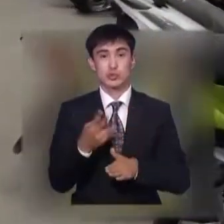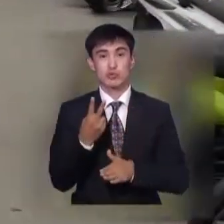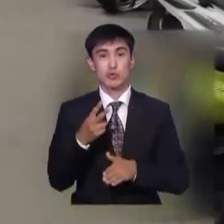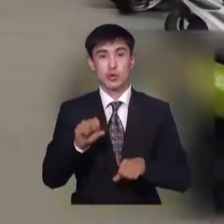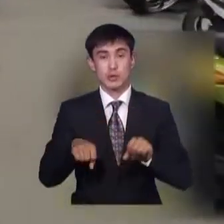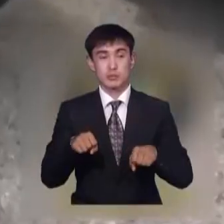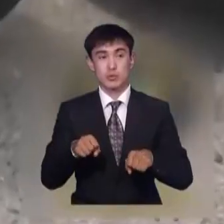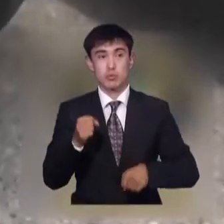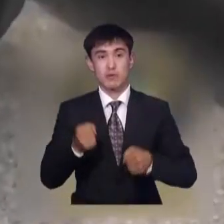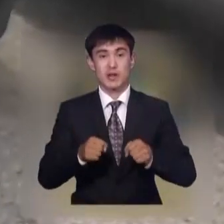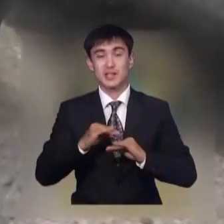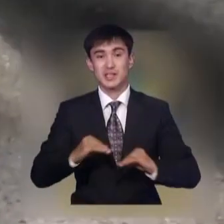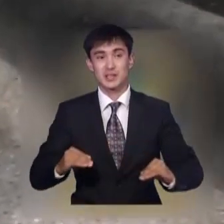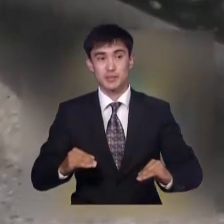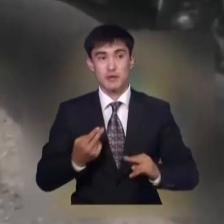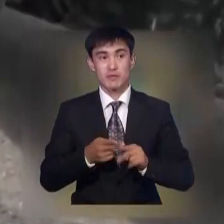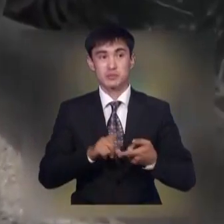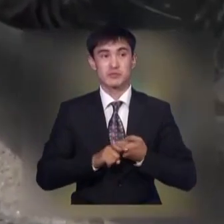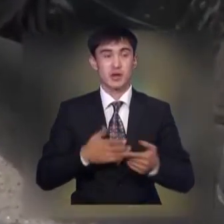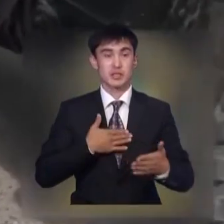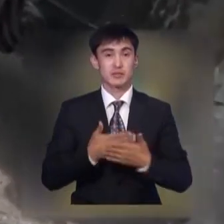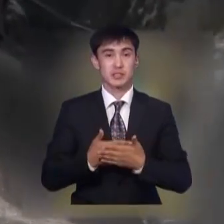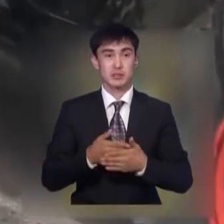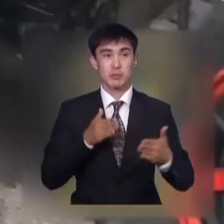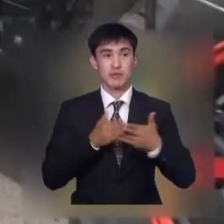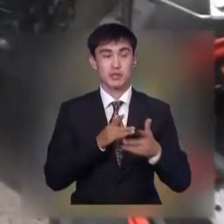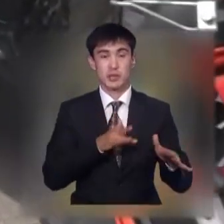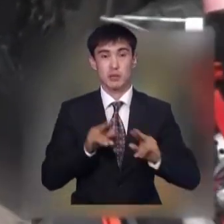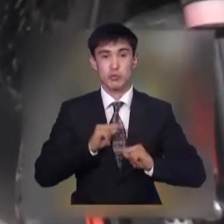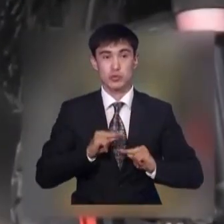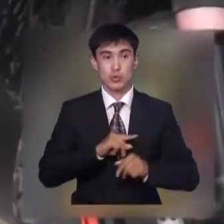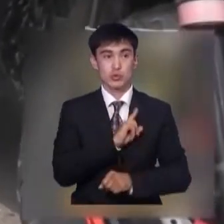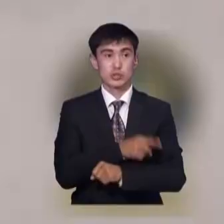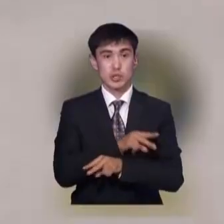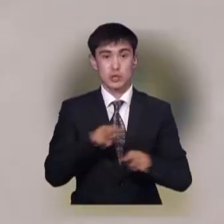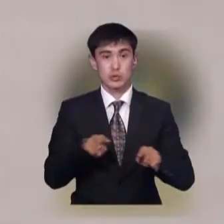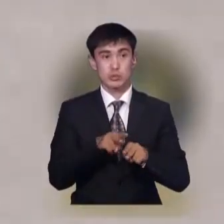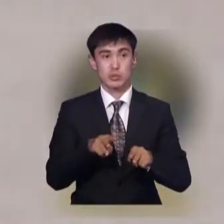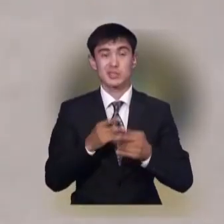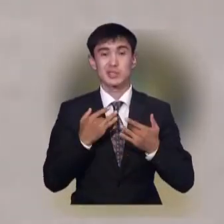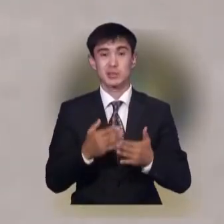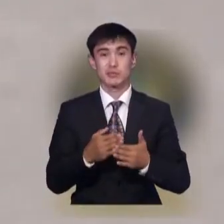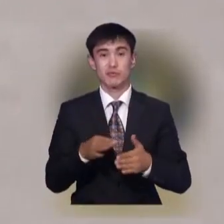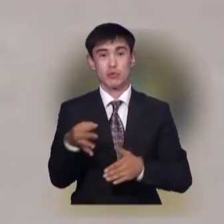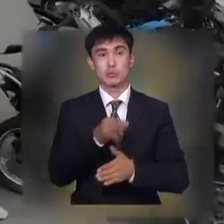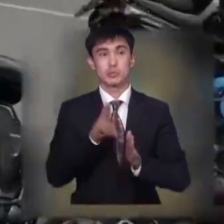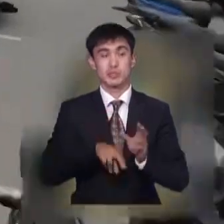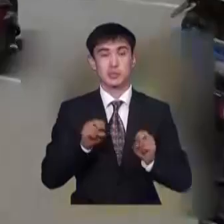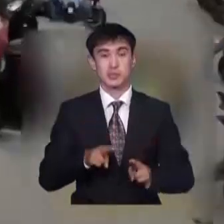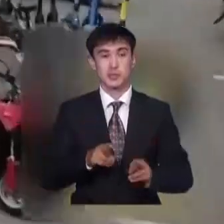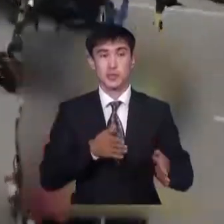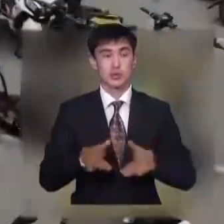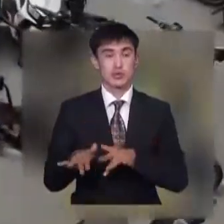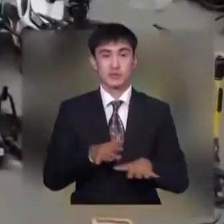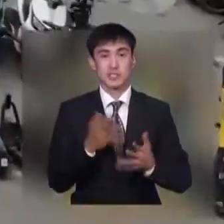двухколесным транспортом управляли дети. В этой связи активизирована профилактическая работа, усилен контроль за соблюдением требований в области безопасности